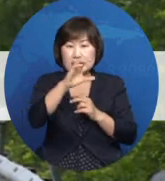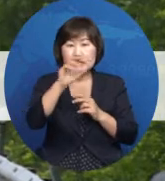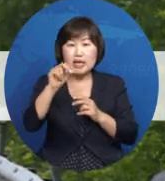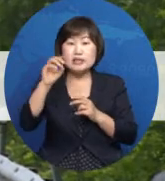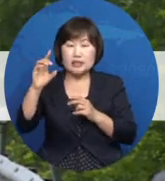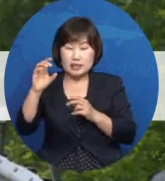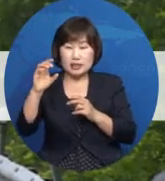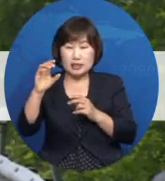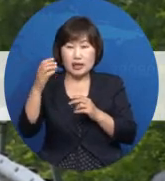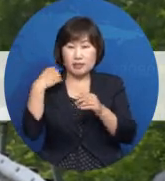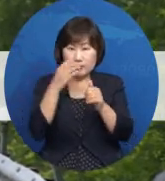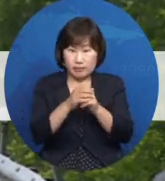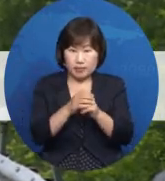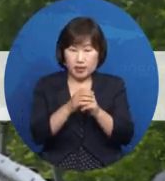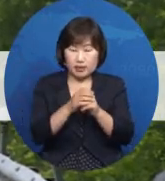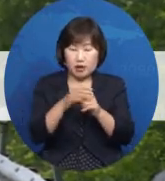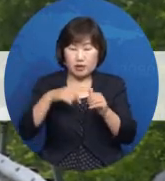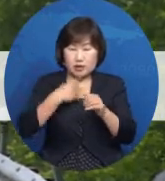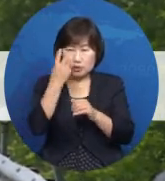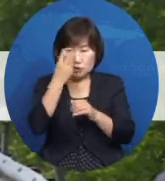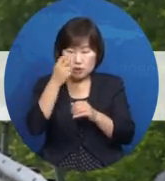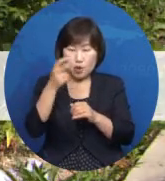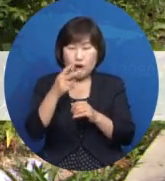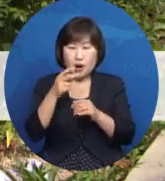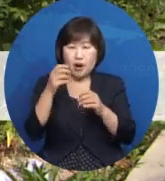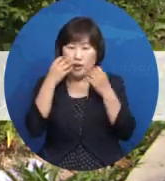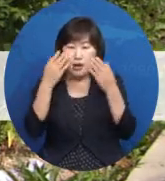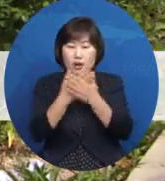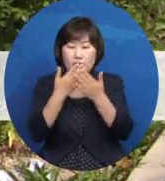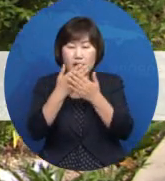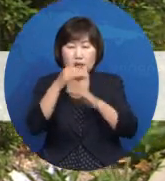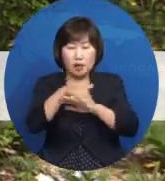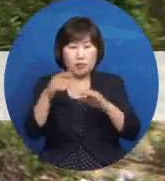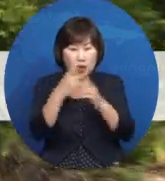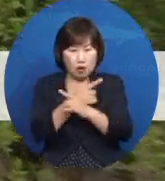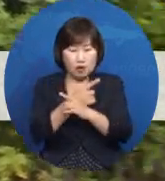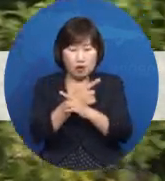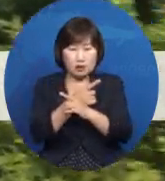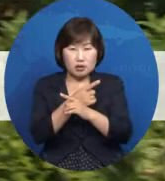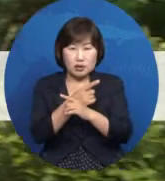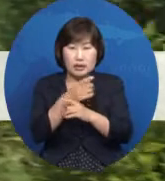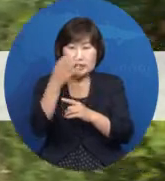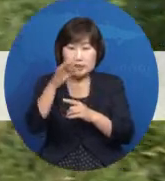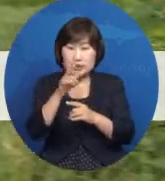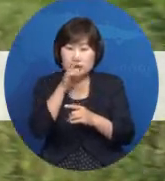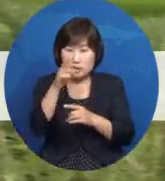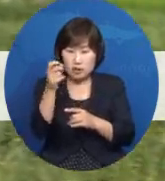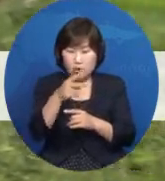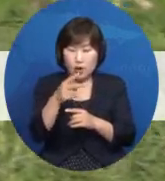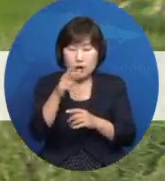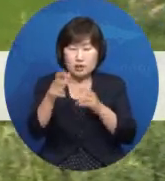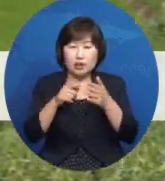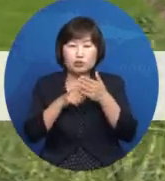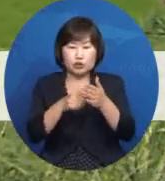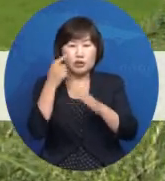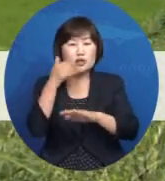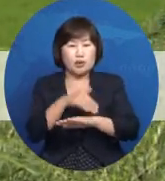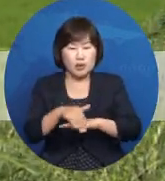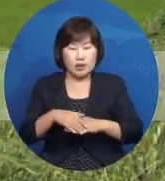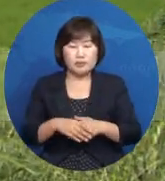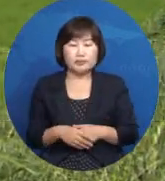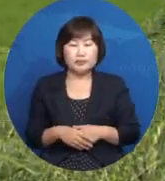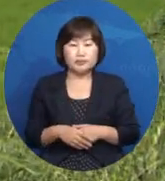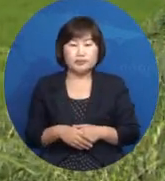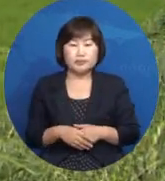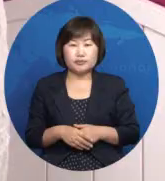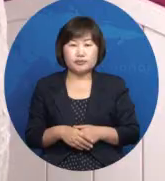CNC가 자체 타당성 조사와 개발 계획 변경 등을 진행해 실시 계획 승인 신청과 사업을 추진할 계획입니다.